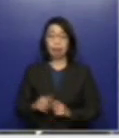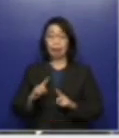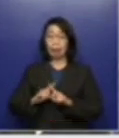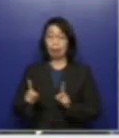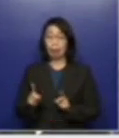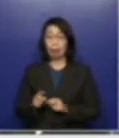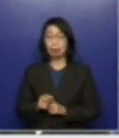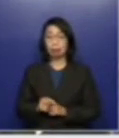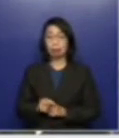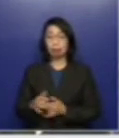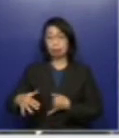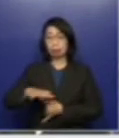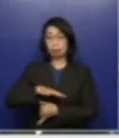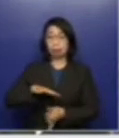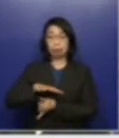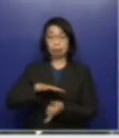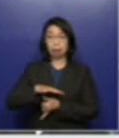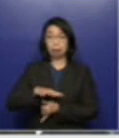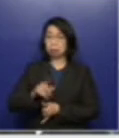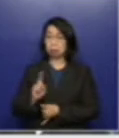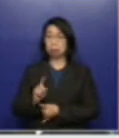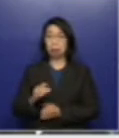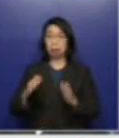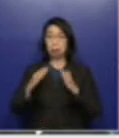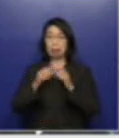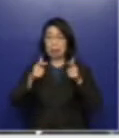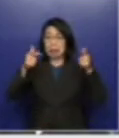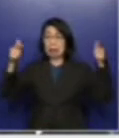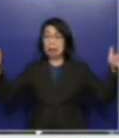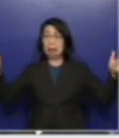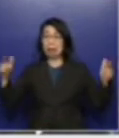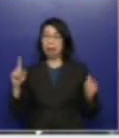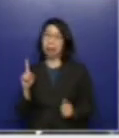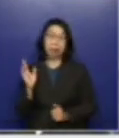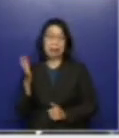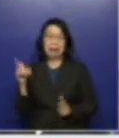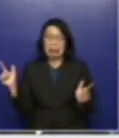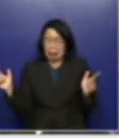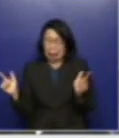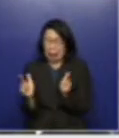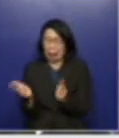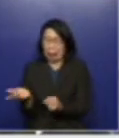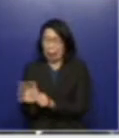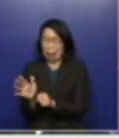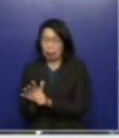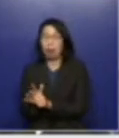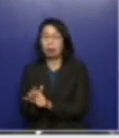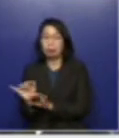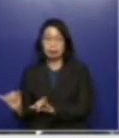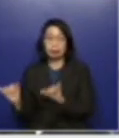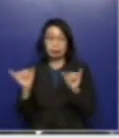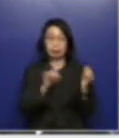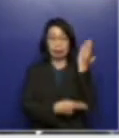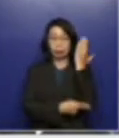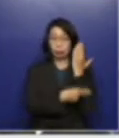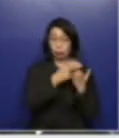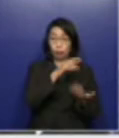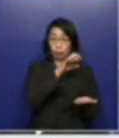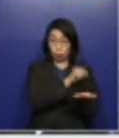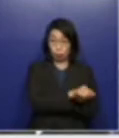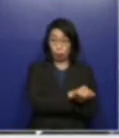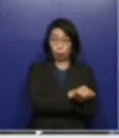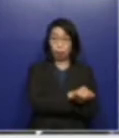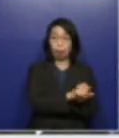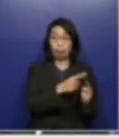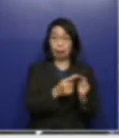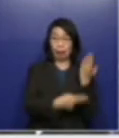ท่านประธานครับบ้านพักของทูตคับแคบท่านไปพักโรงแรมแล้วโรงแรมนั้นก็ไม่ใช่เป็นโรงแรมที่ได้รับการขึ้นทะเบียนเป็นส